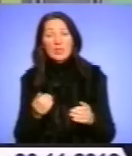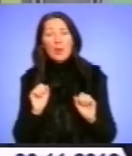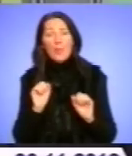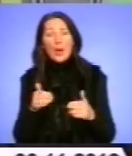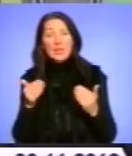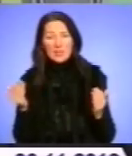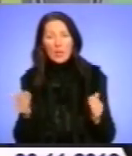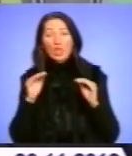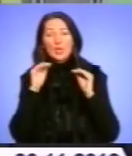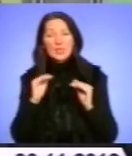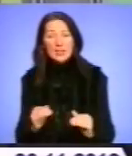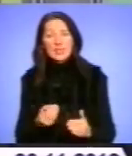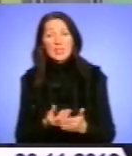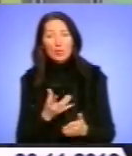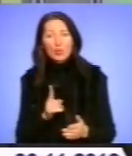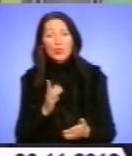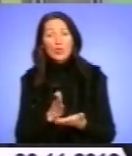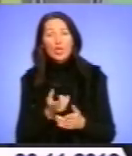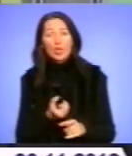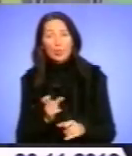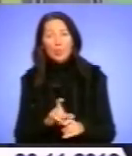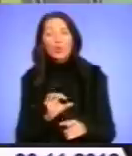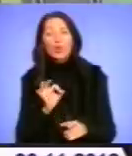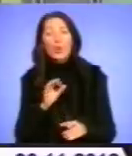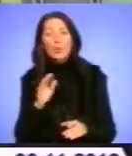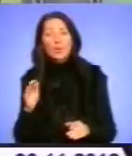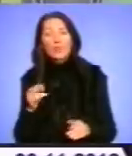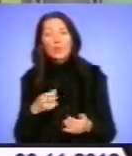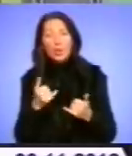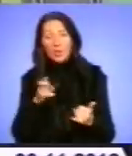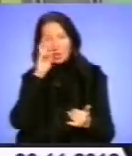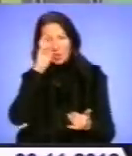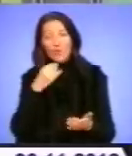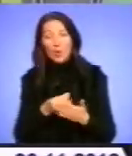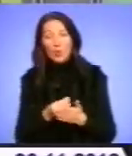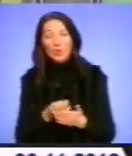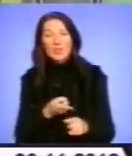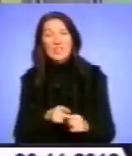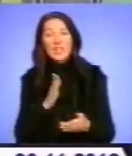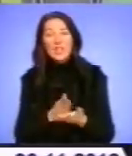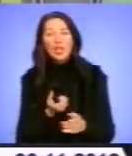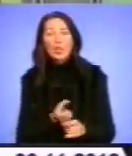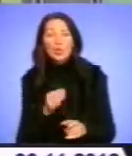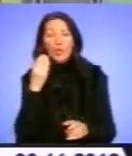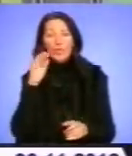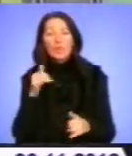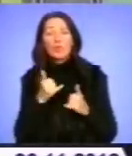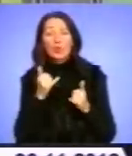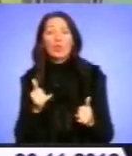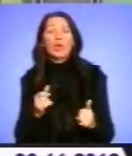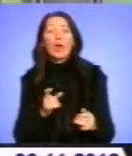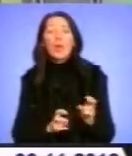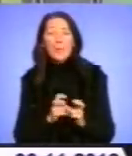максимально знизити ціну, що є дуже об'єктивно по державних коштах, І це є дуже ефективно для суб'єктів